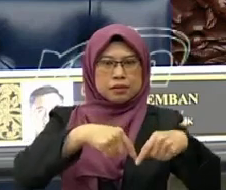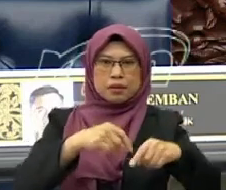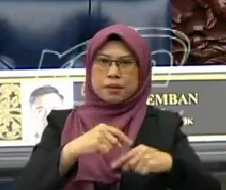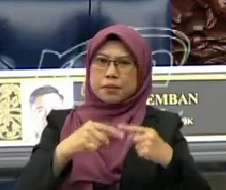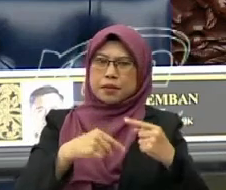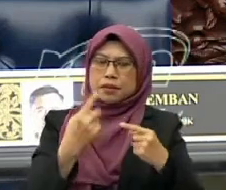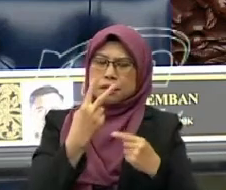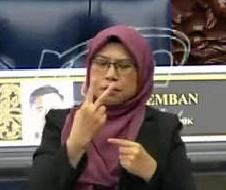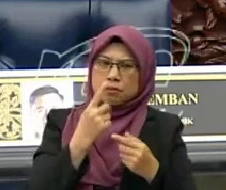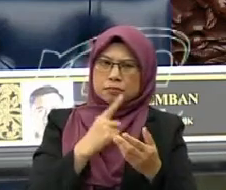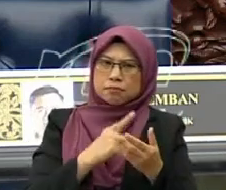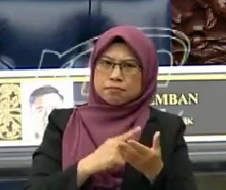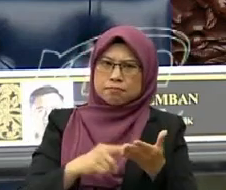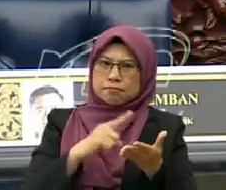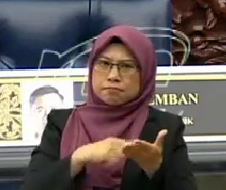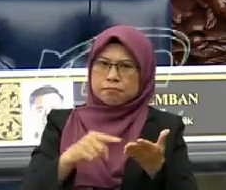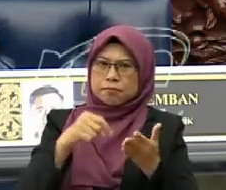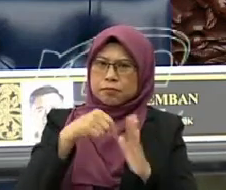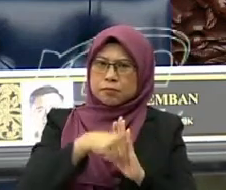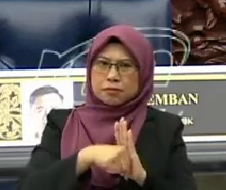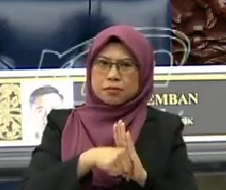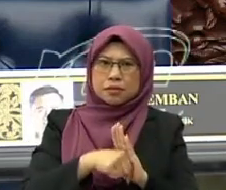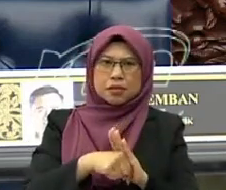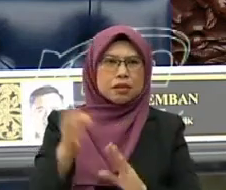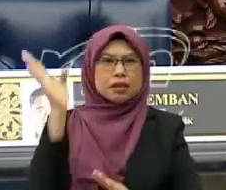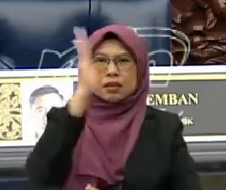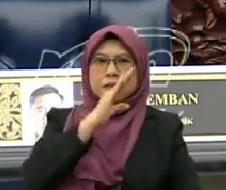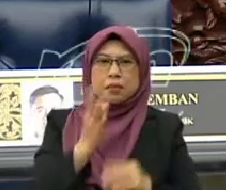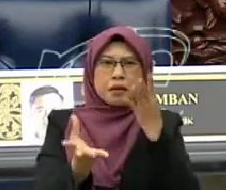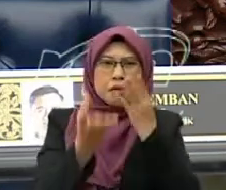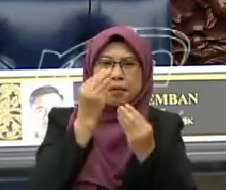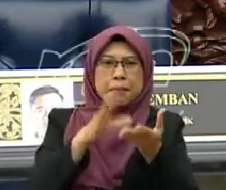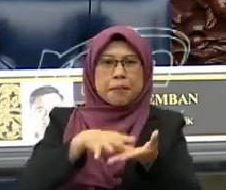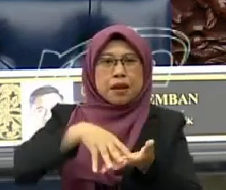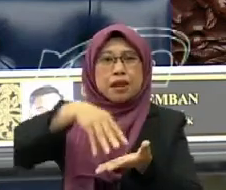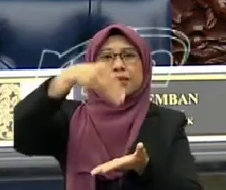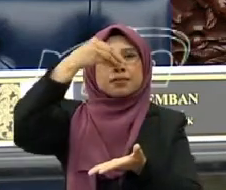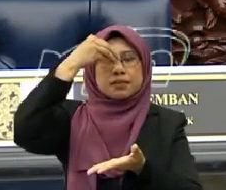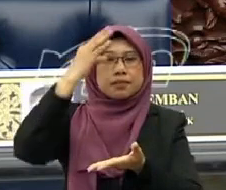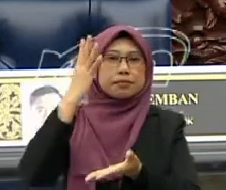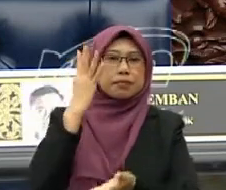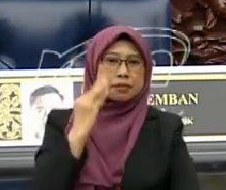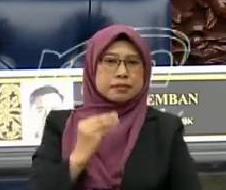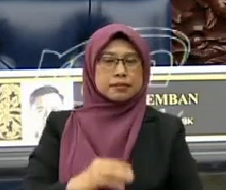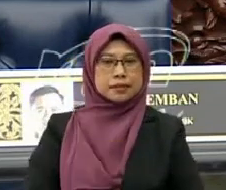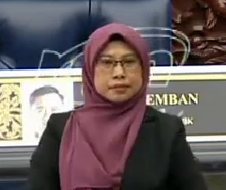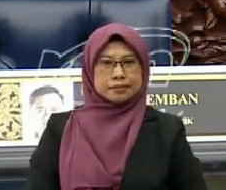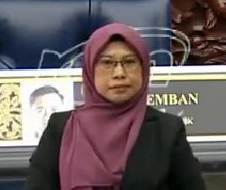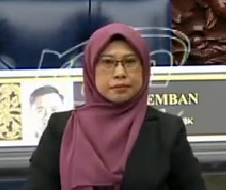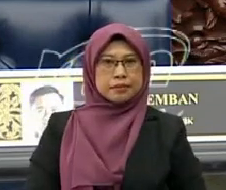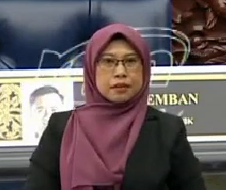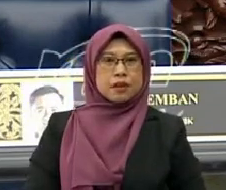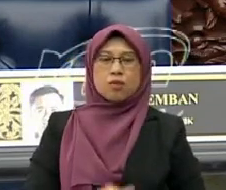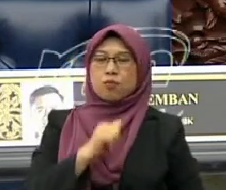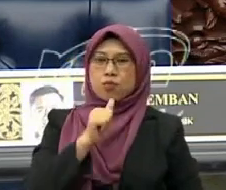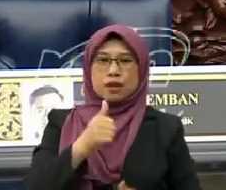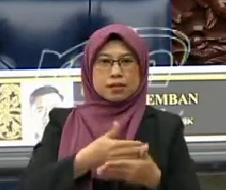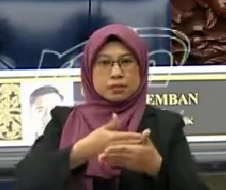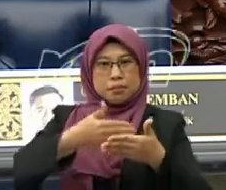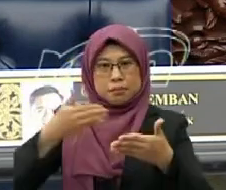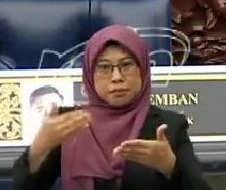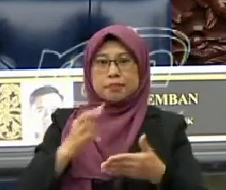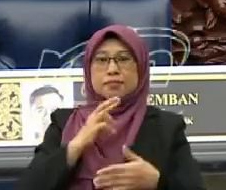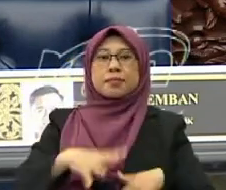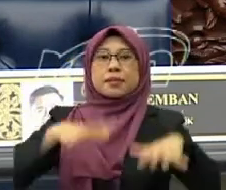tak pernah kita belajar jadi pada kejadian-kejadian semua ini dan saya berharap bukan zakat sebelum banjir berlaku